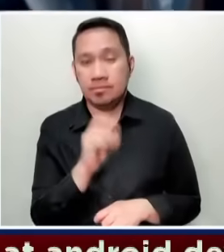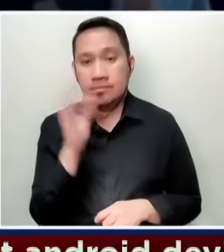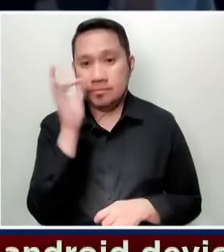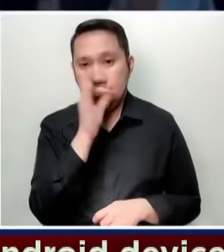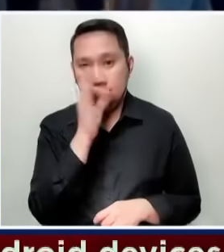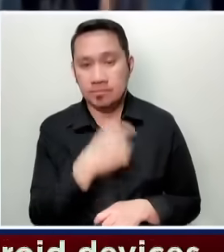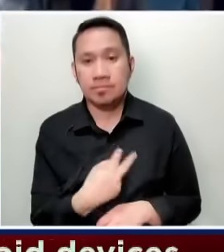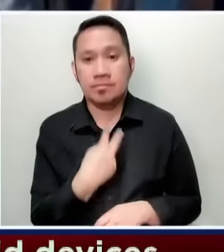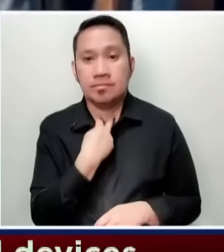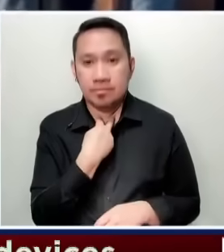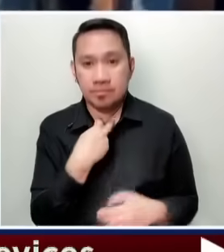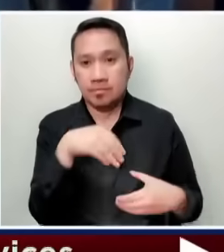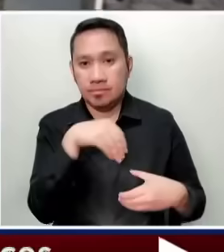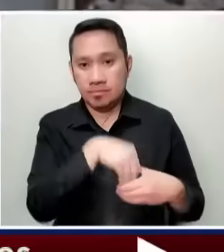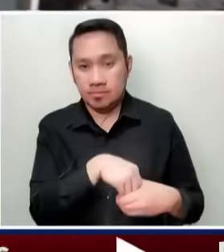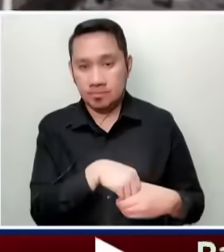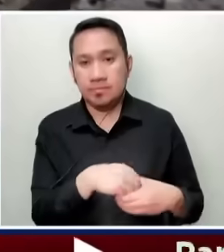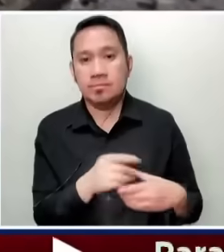Gaza.